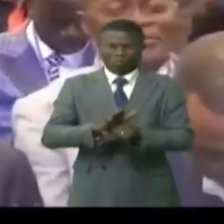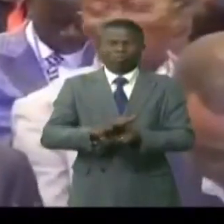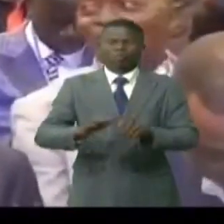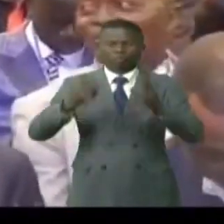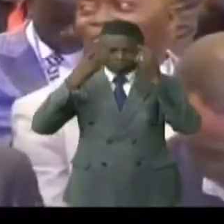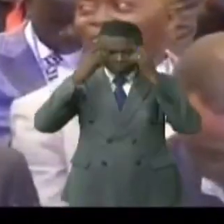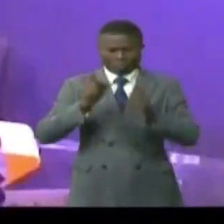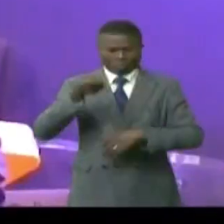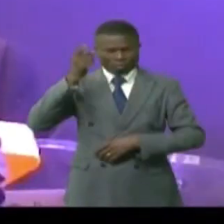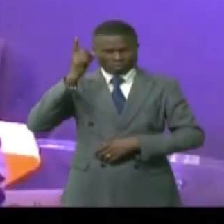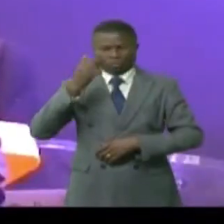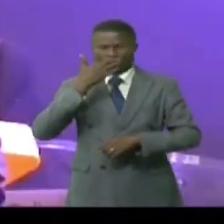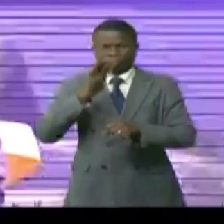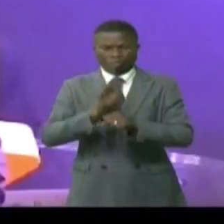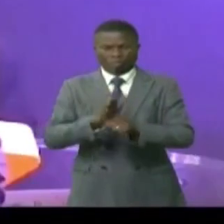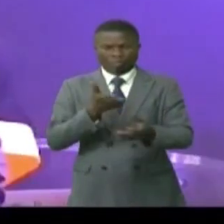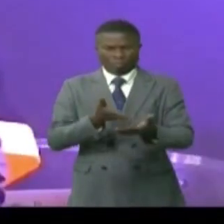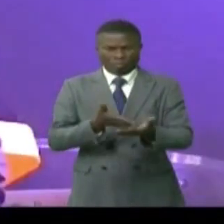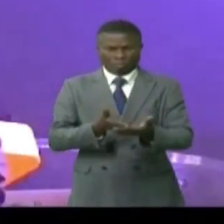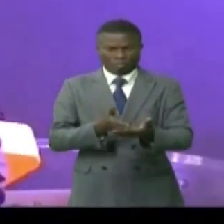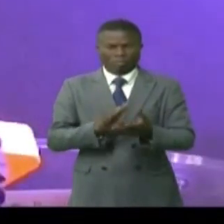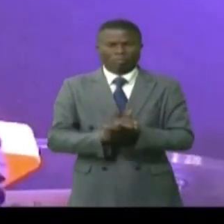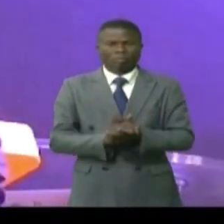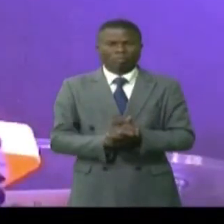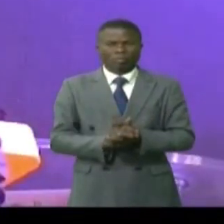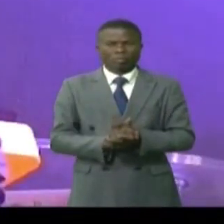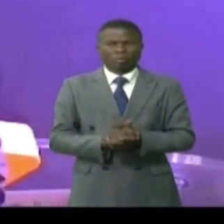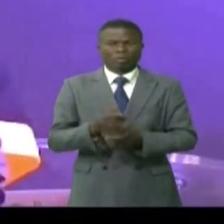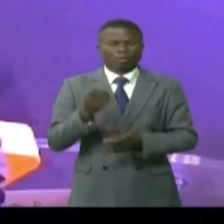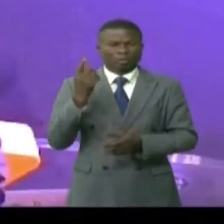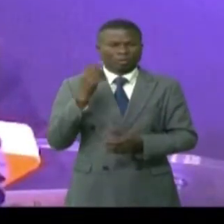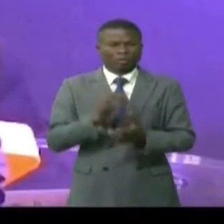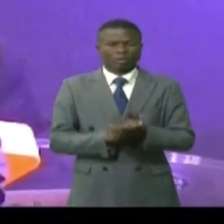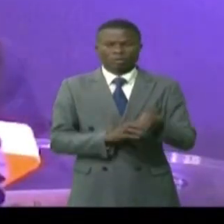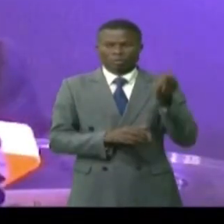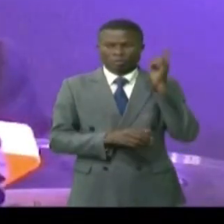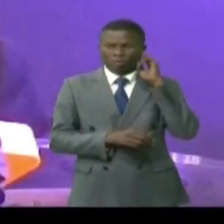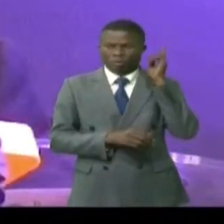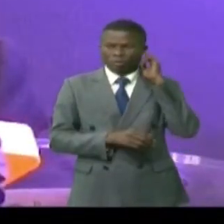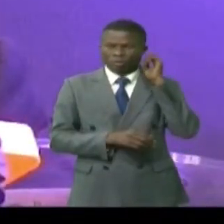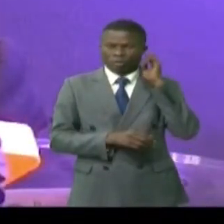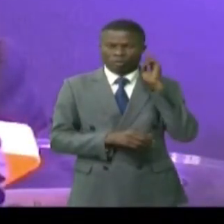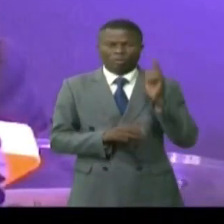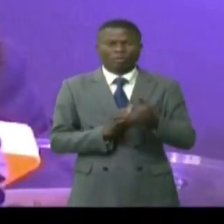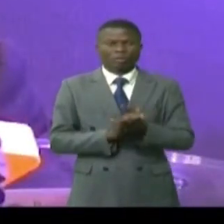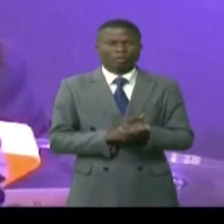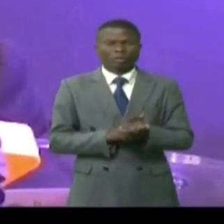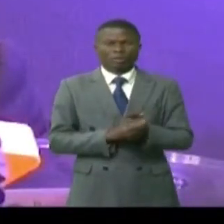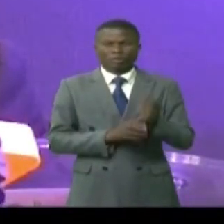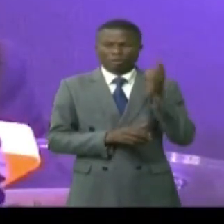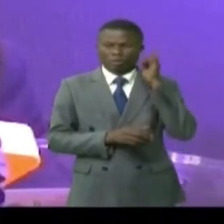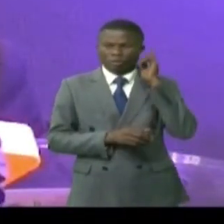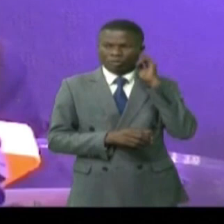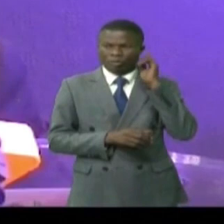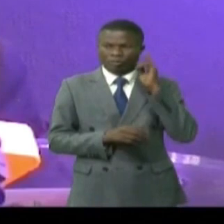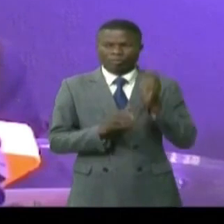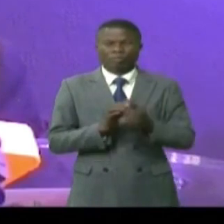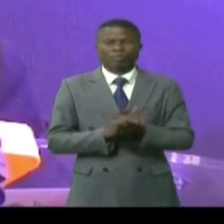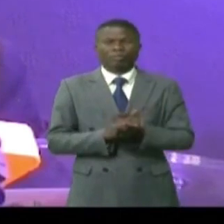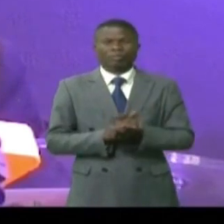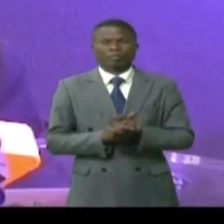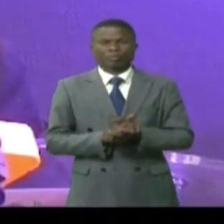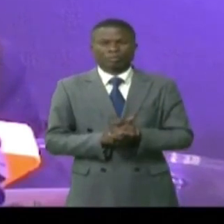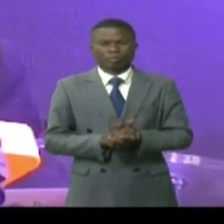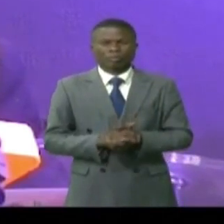jaillir de ces consensus. Je me réjouis pour cela que la culture syndicale dans notre pays